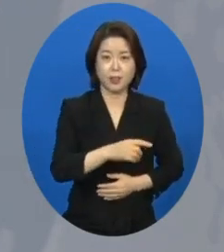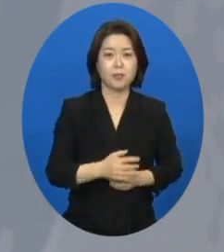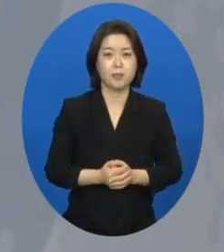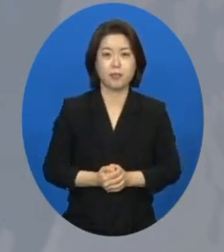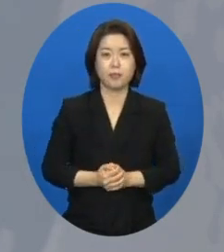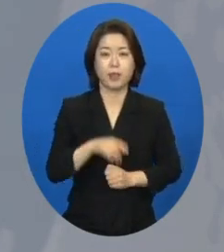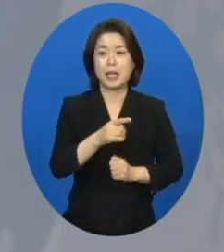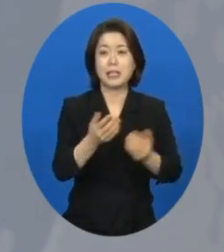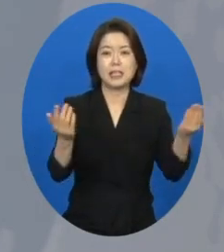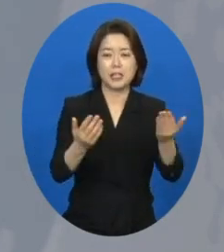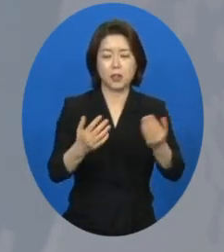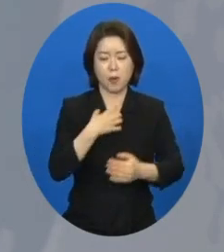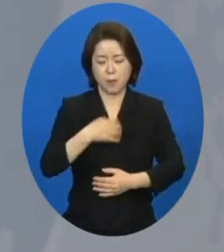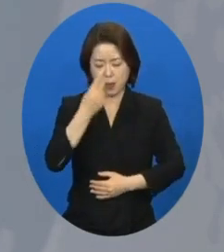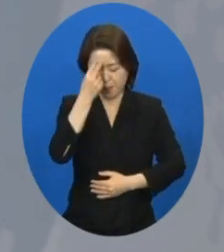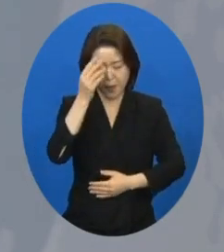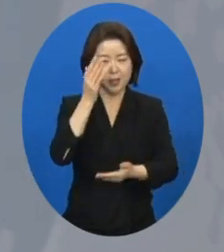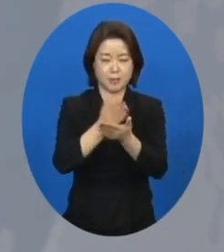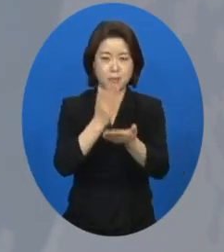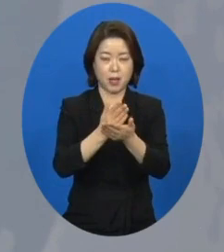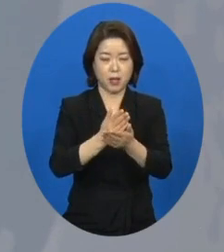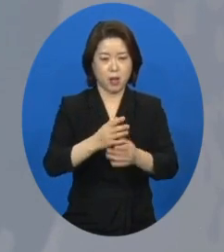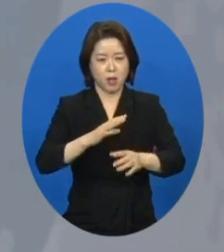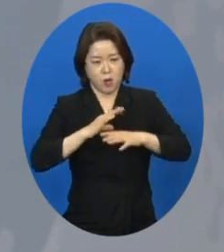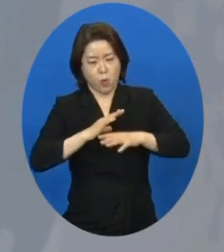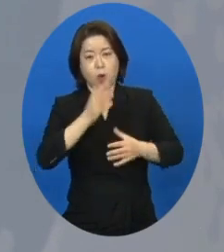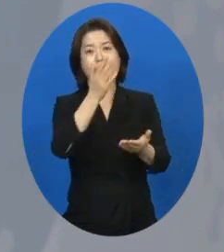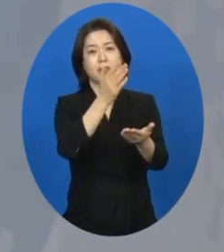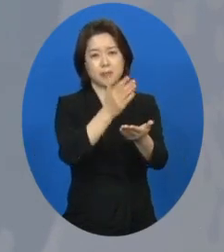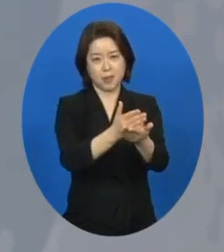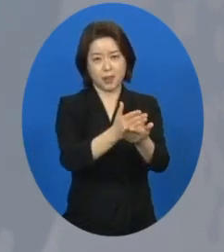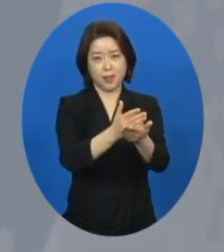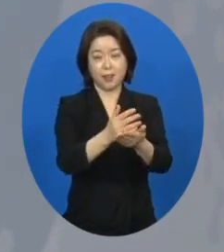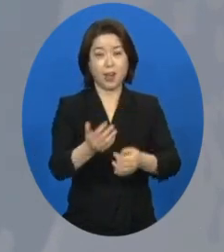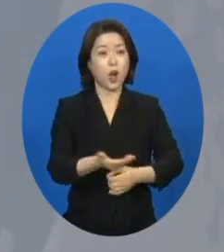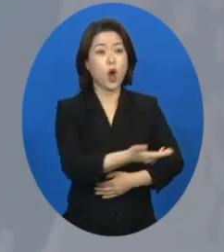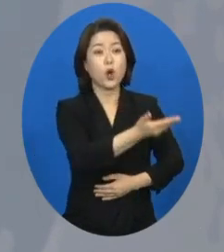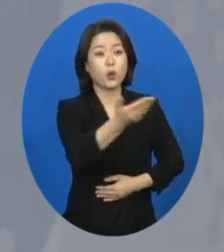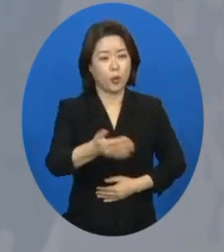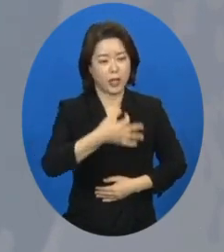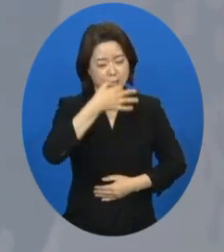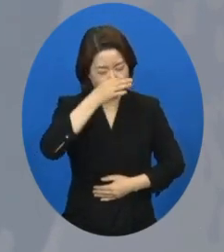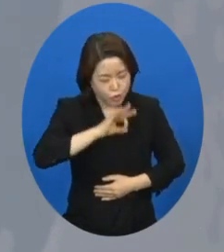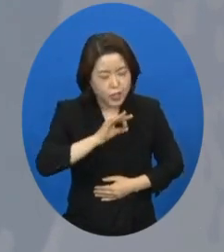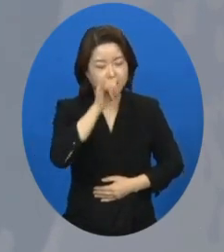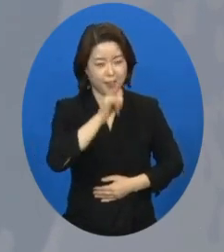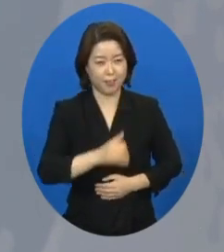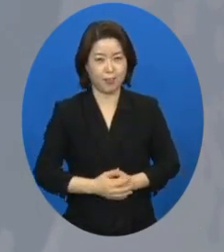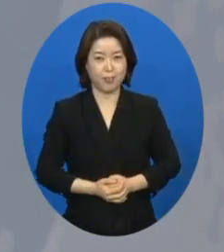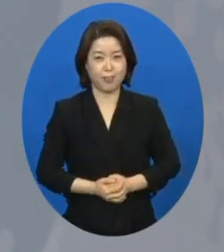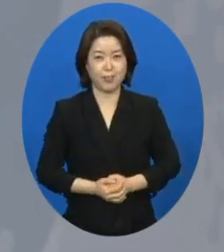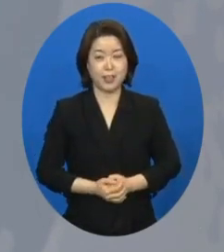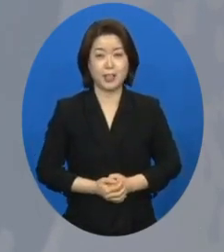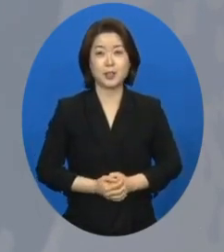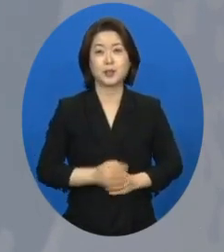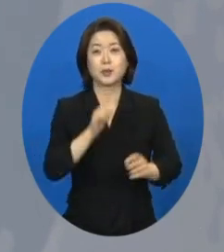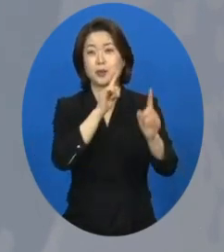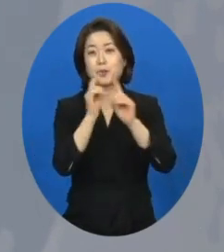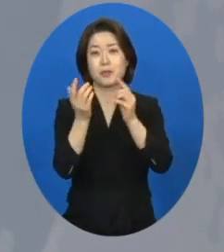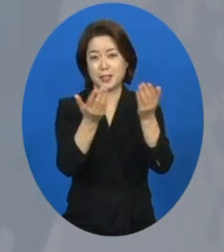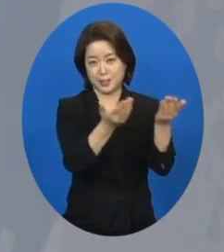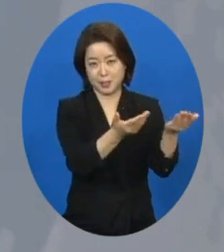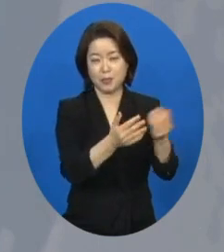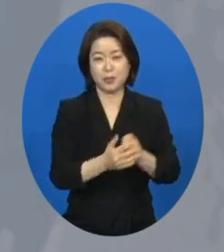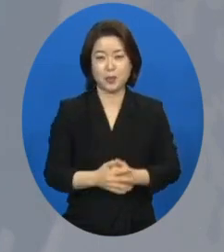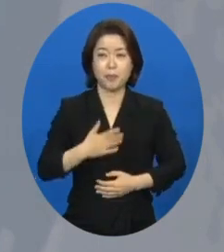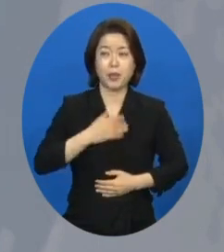이 일로 근심하지 마라. 두려워하지 마라. 너희들에게 유익한 거야. 그런 말씀을 하십니다.